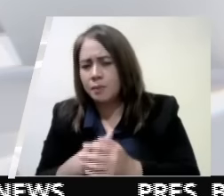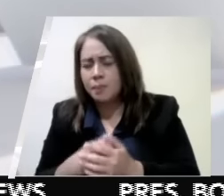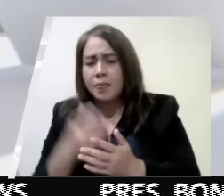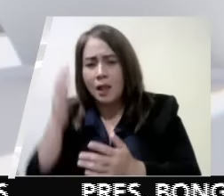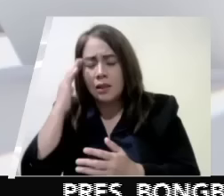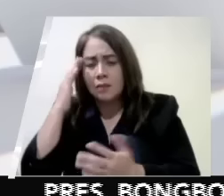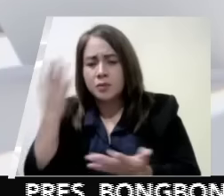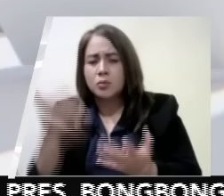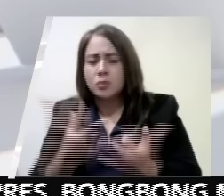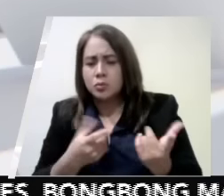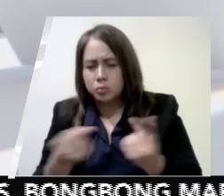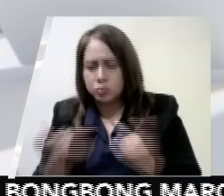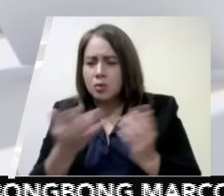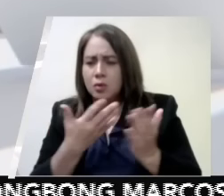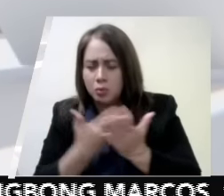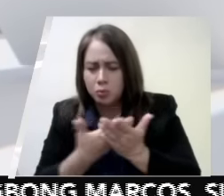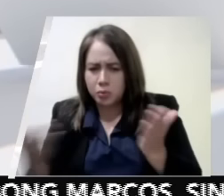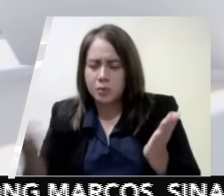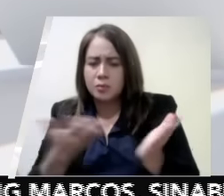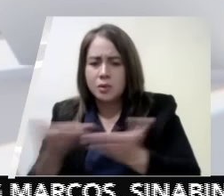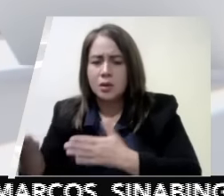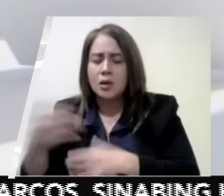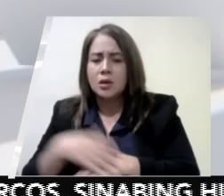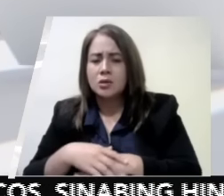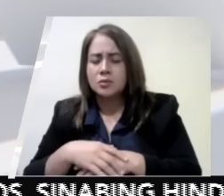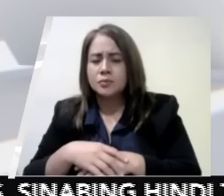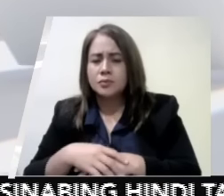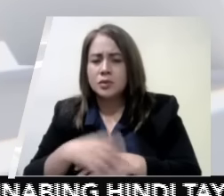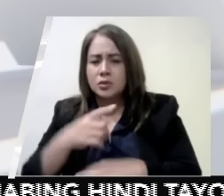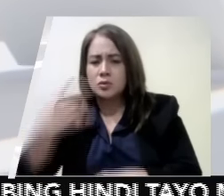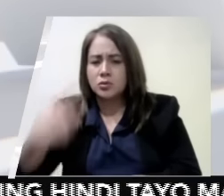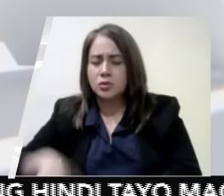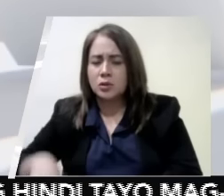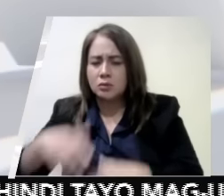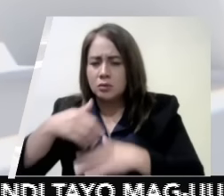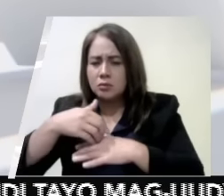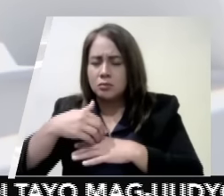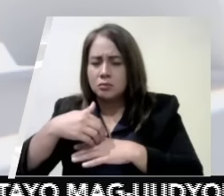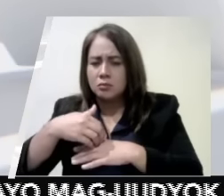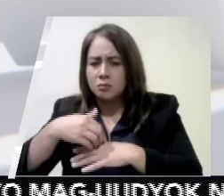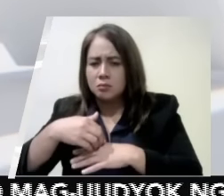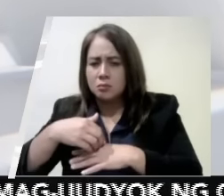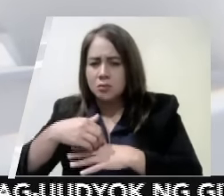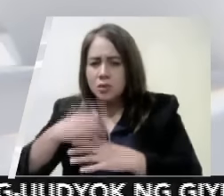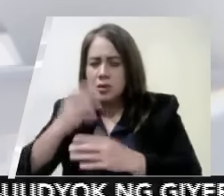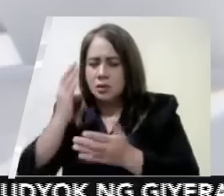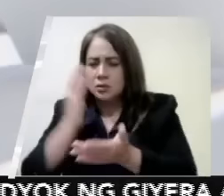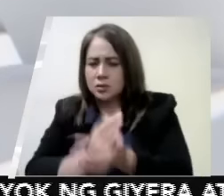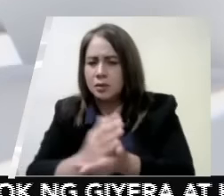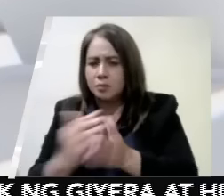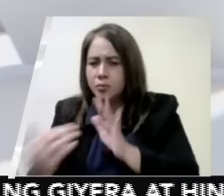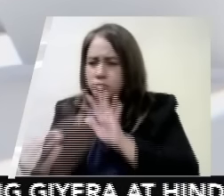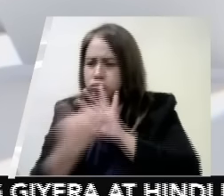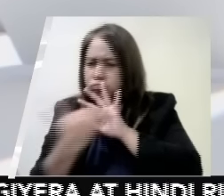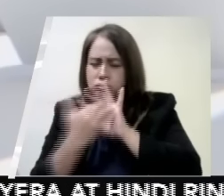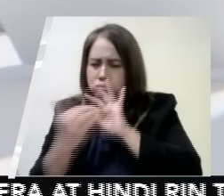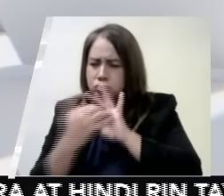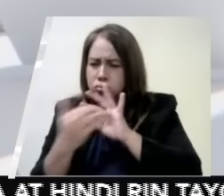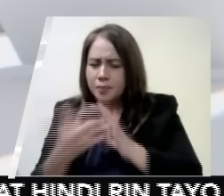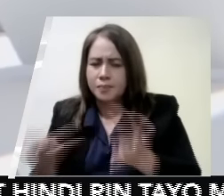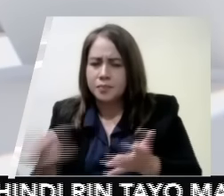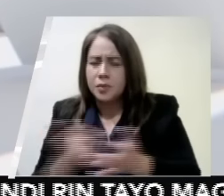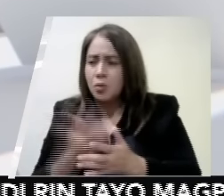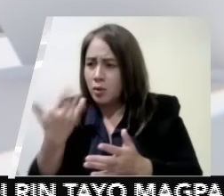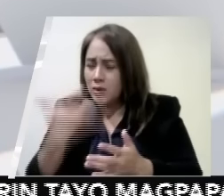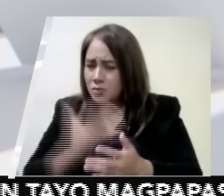operation and China will still carry out those aggressive and illegal actions. Mm-hmm. Let us not look at